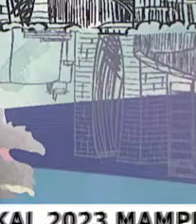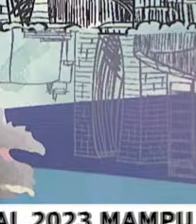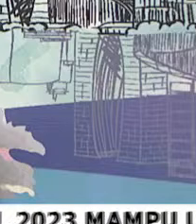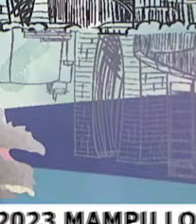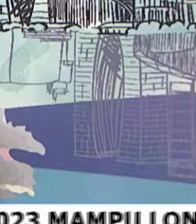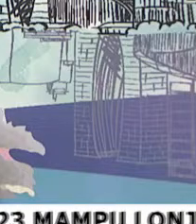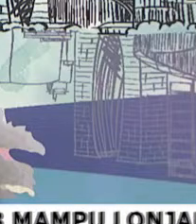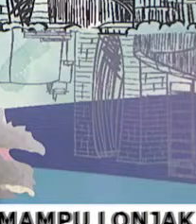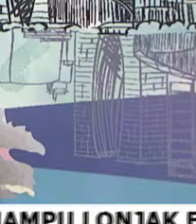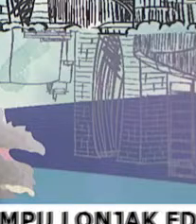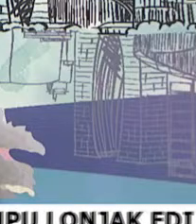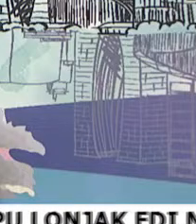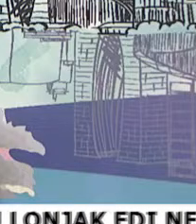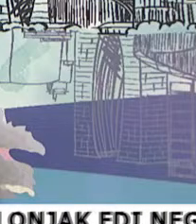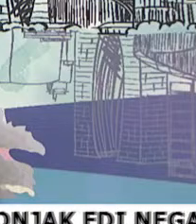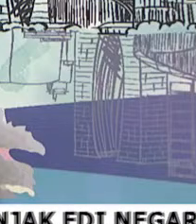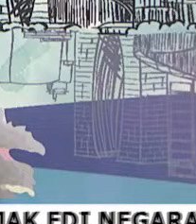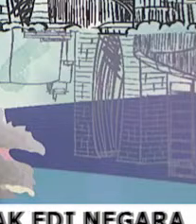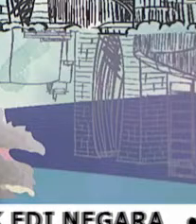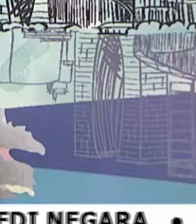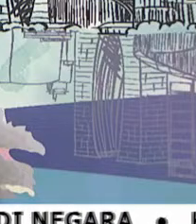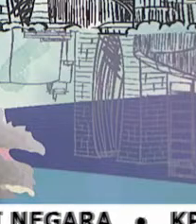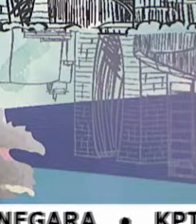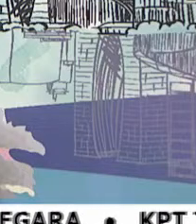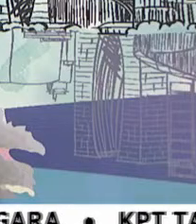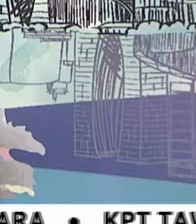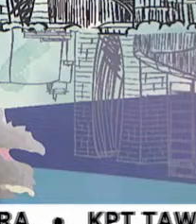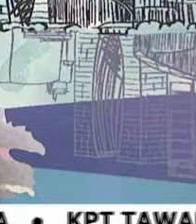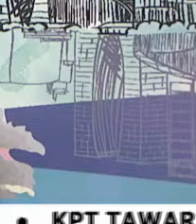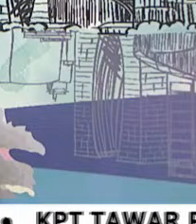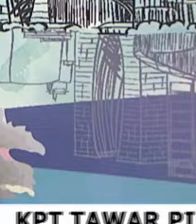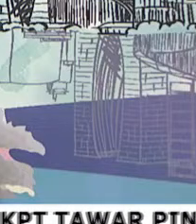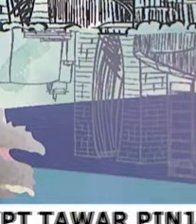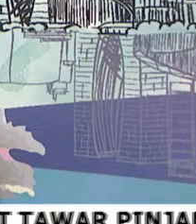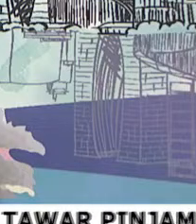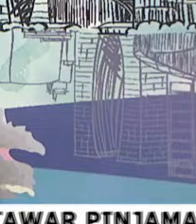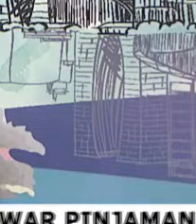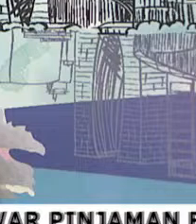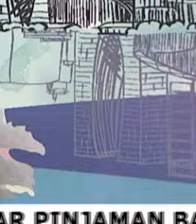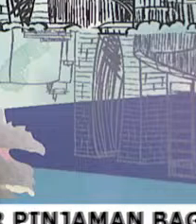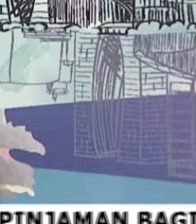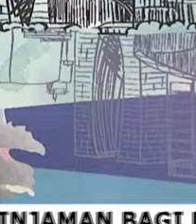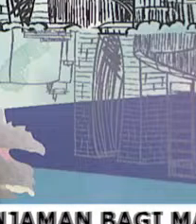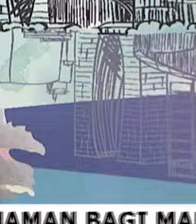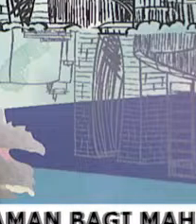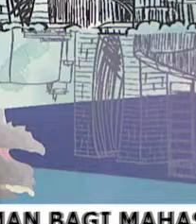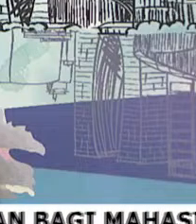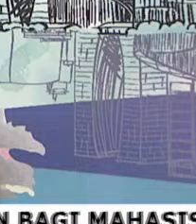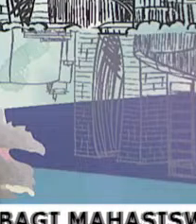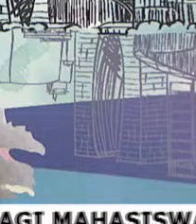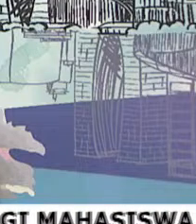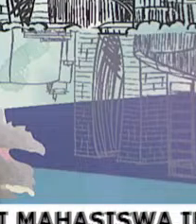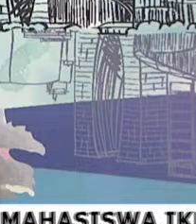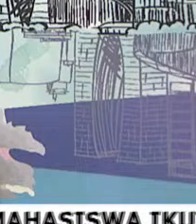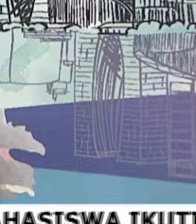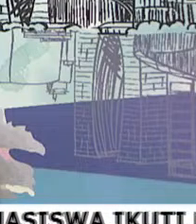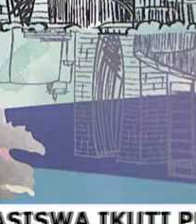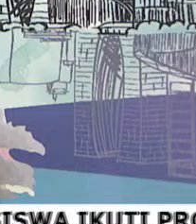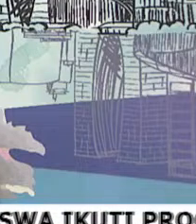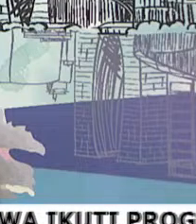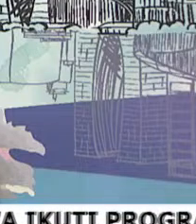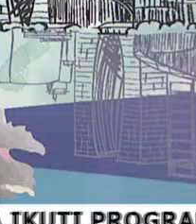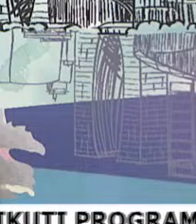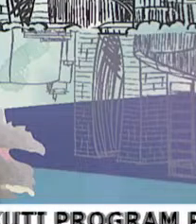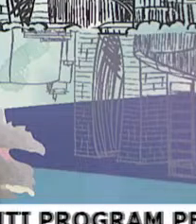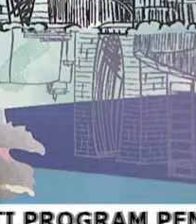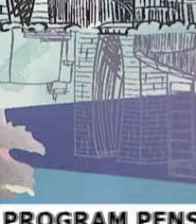Datuk Lim P Hin menteri kewangan berkenaan dengan soalan berkenaan dan terdahulu sudah pun terjawab beberapa persoalan di peringkat